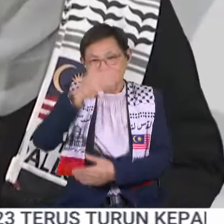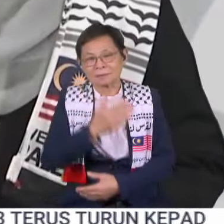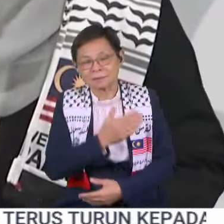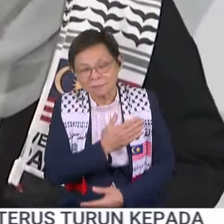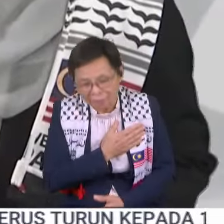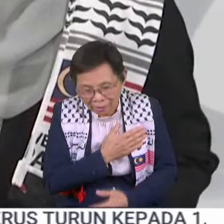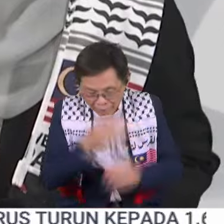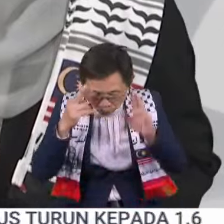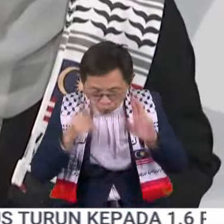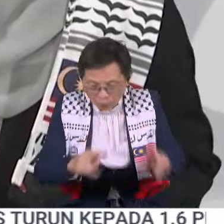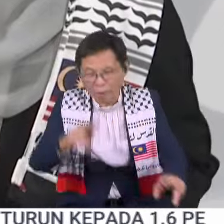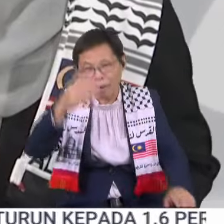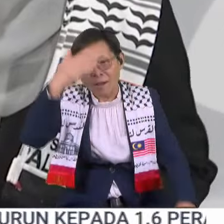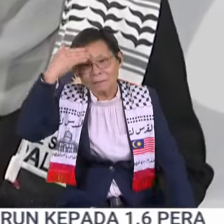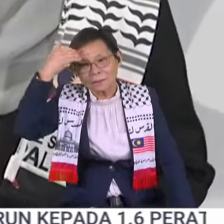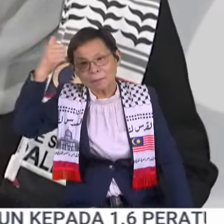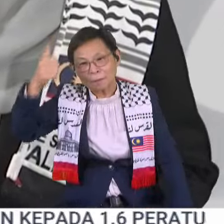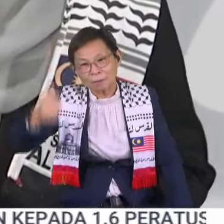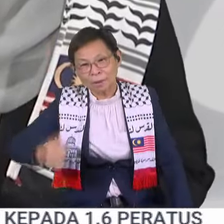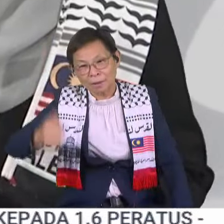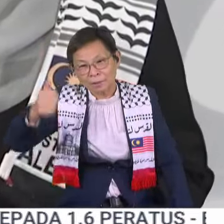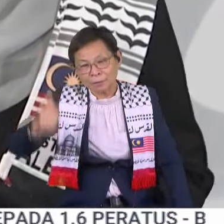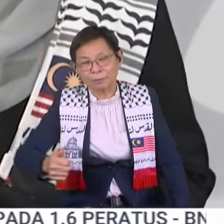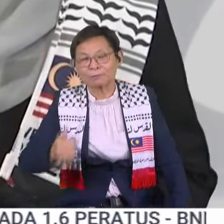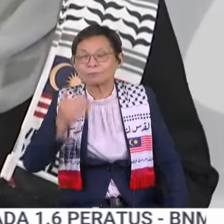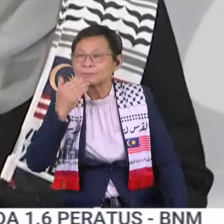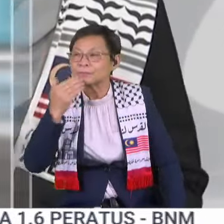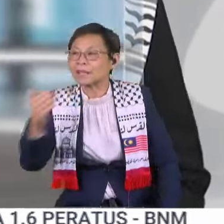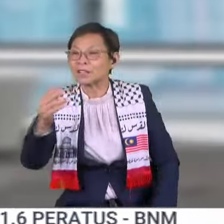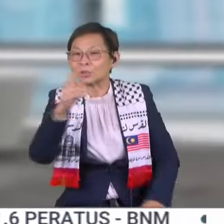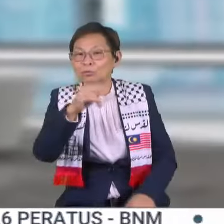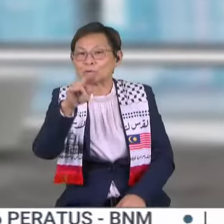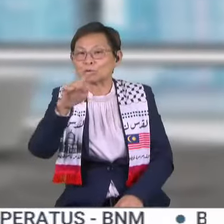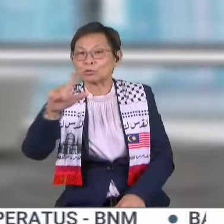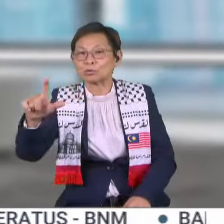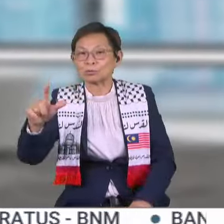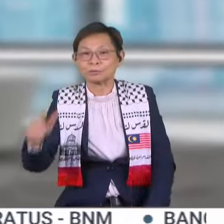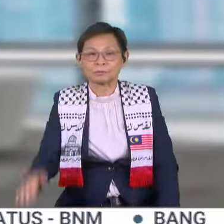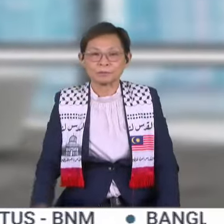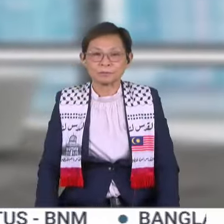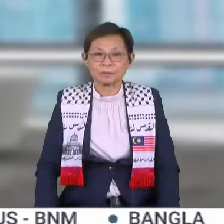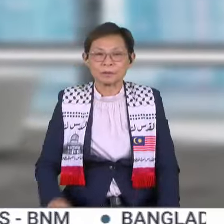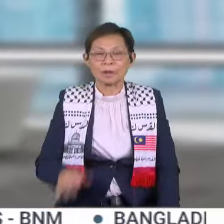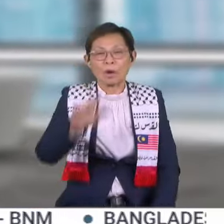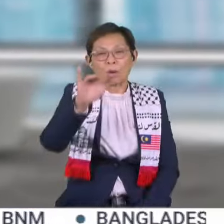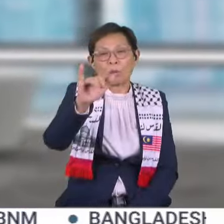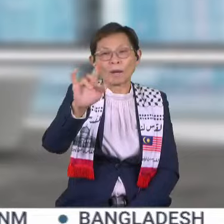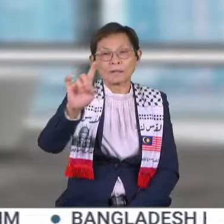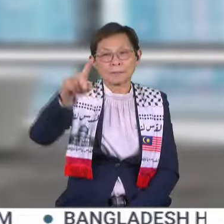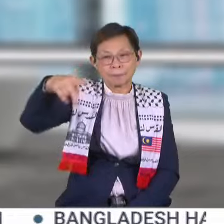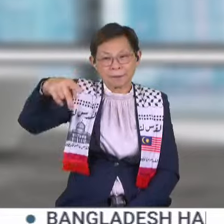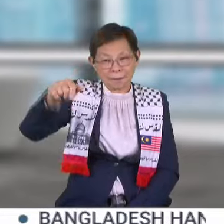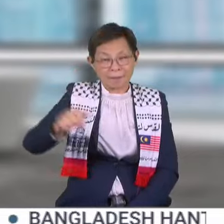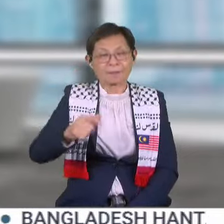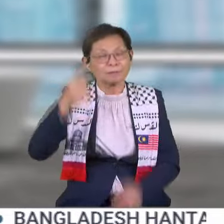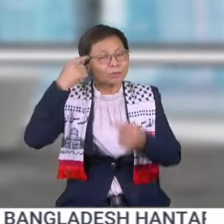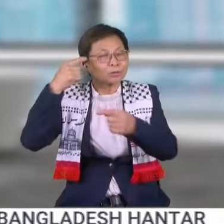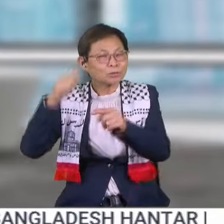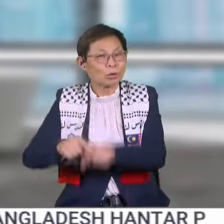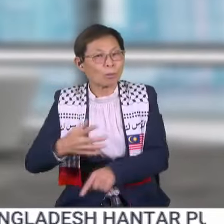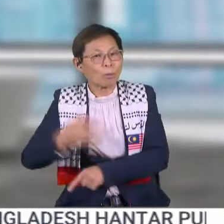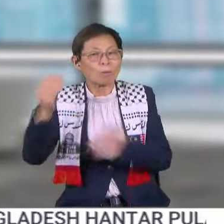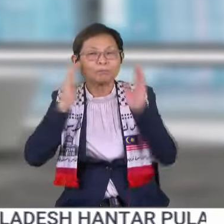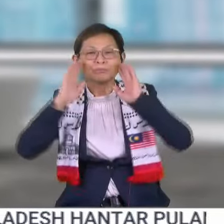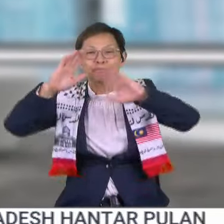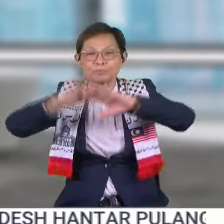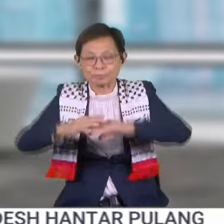hormat Assalamualaikum terima kasih Nurul yang di-pertuan agong Sultan Ibrahim berkenan berangkat menunaikan